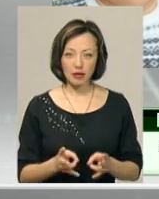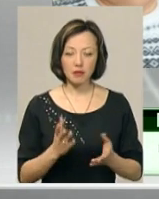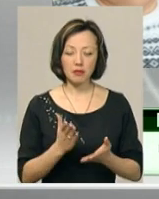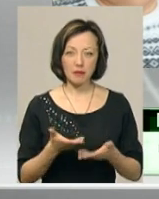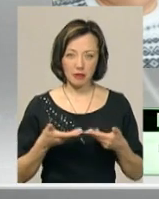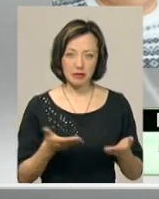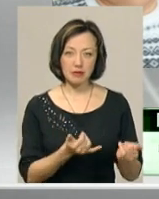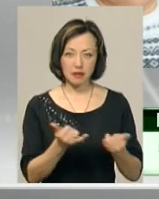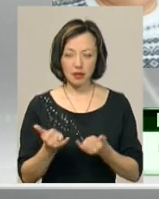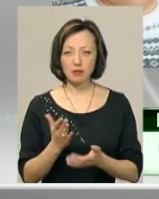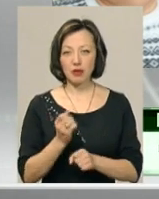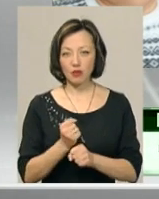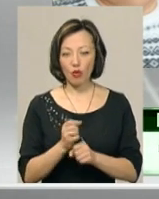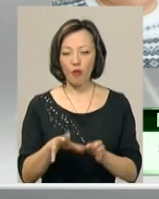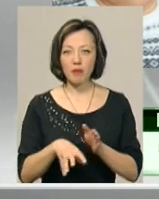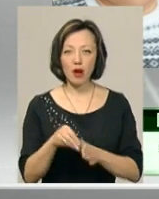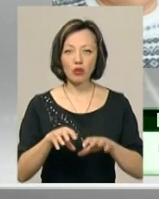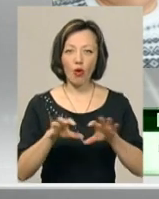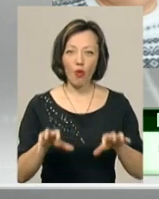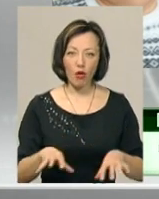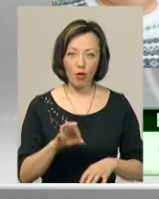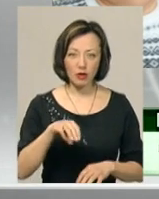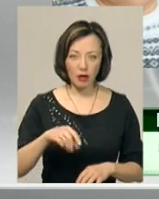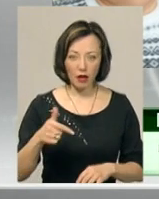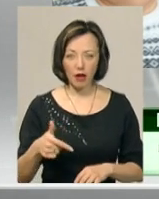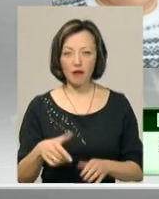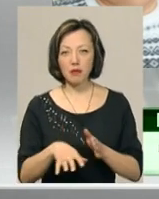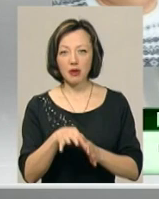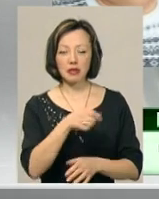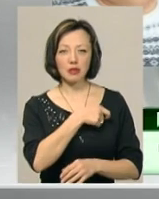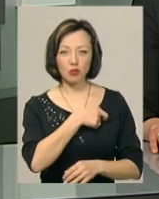працюємо. Депутатів. Будуть обирати голову територіальної громади, будуть обирати депутатів.